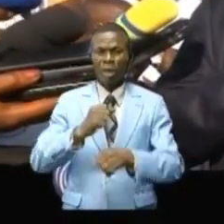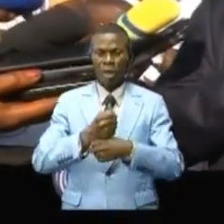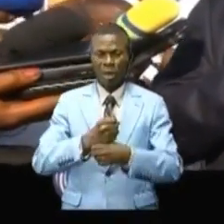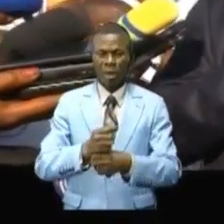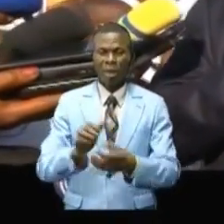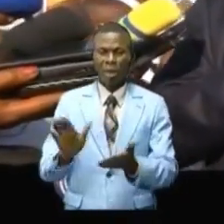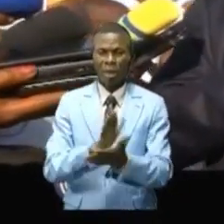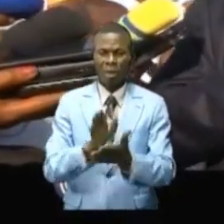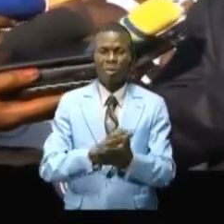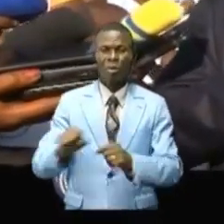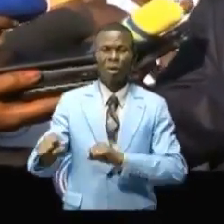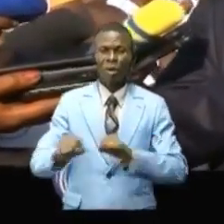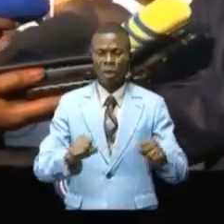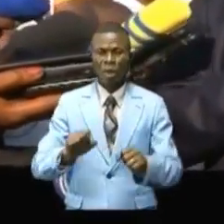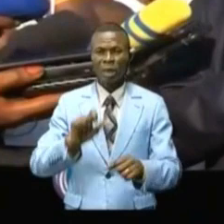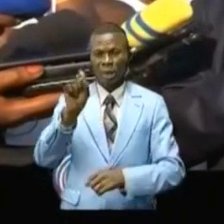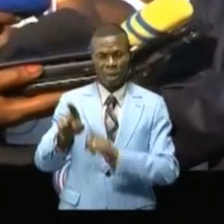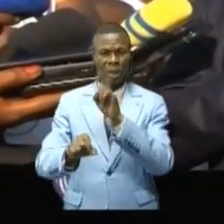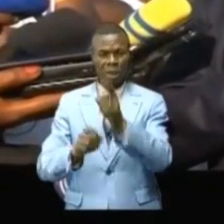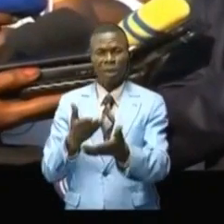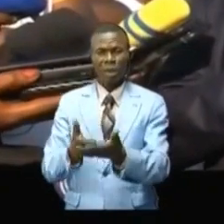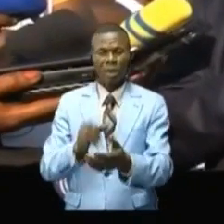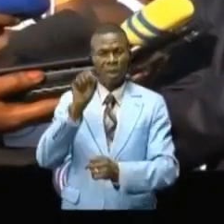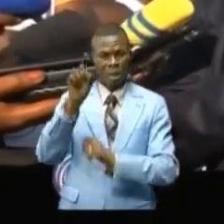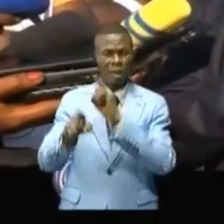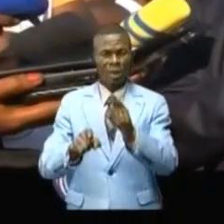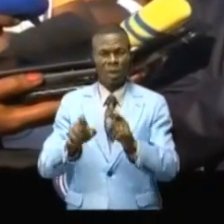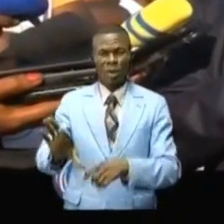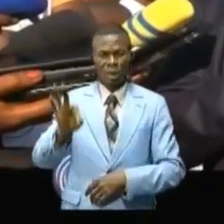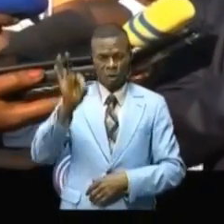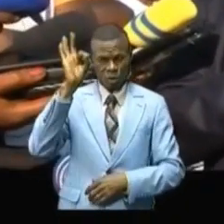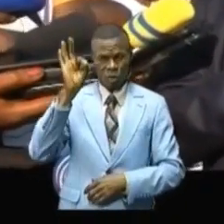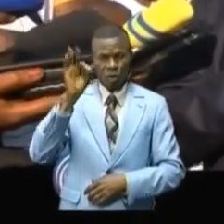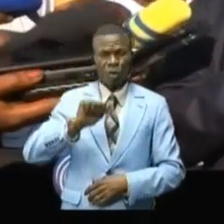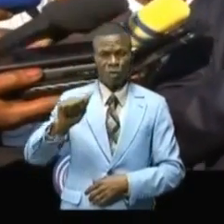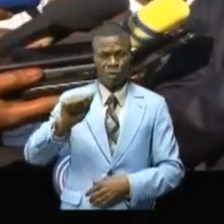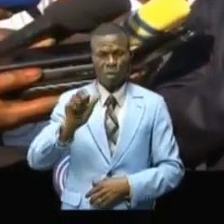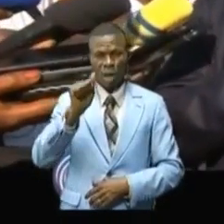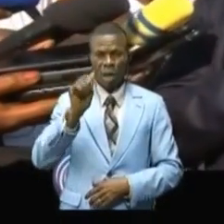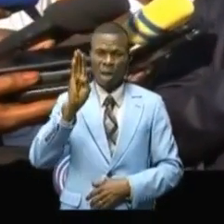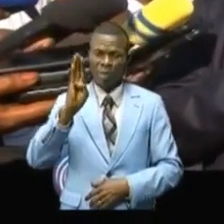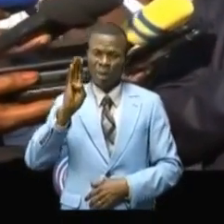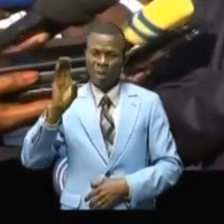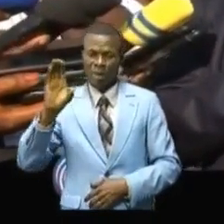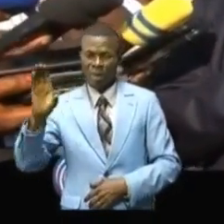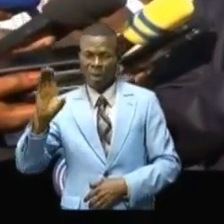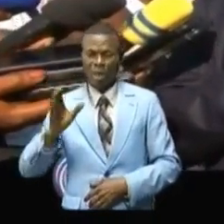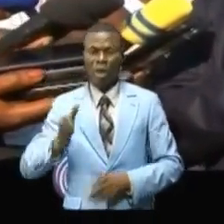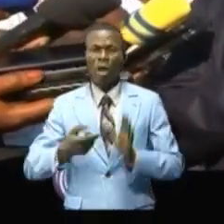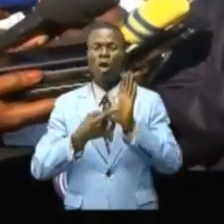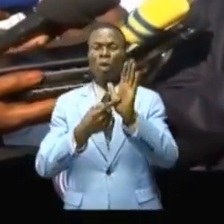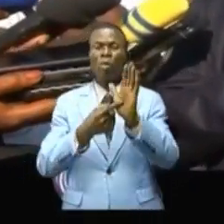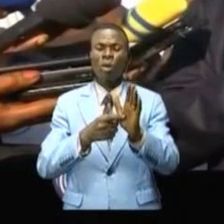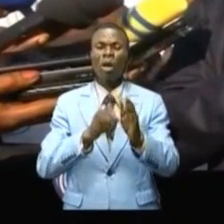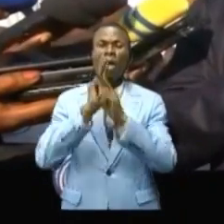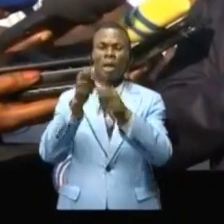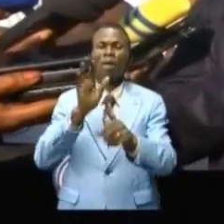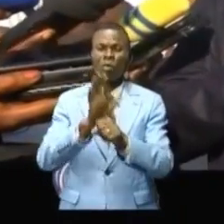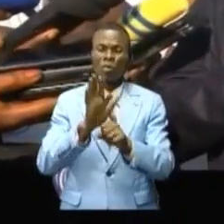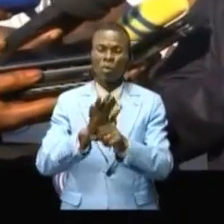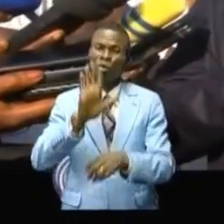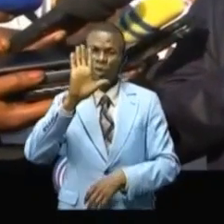items, c'est-à-dire des questions à choix multiples, où on vous propose plusieurs